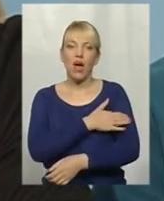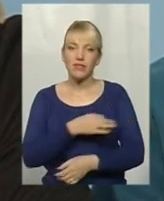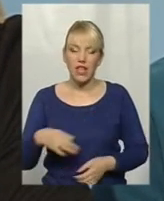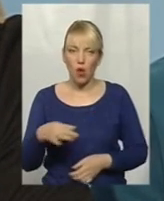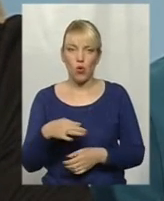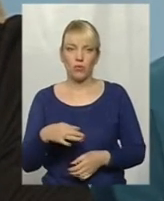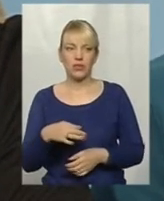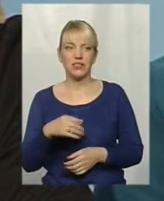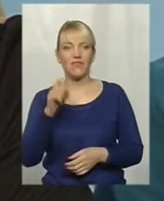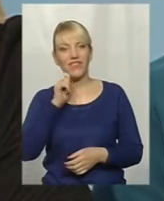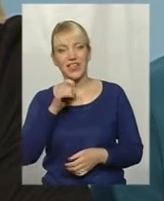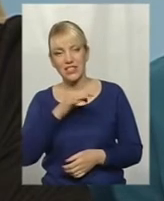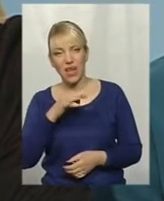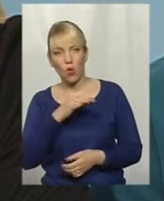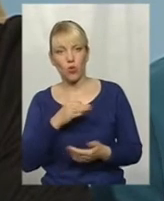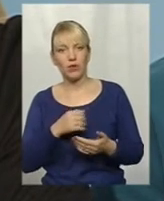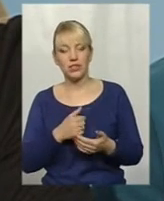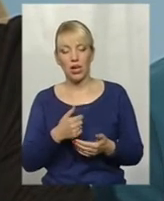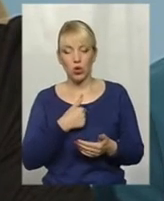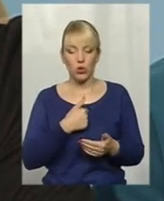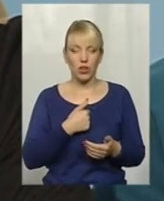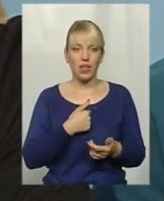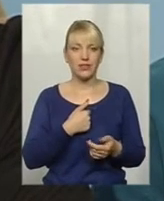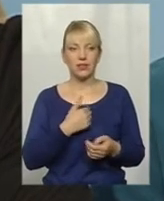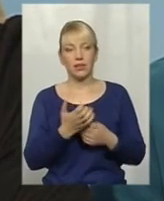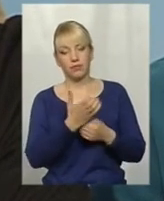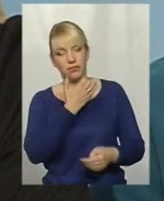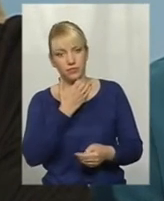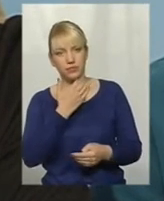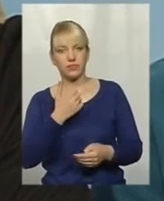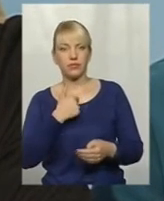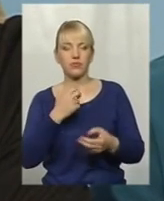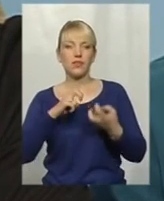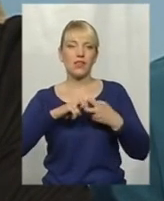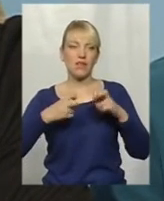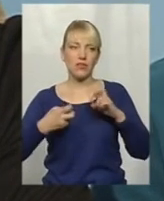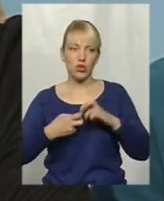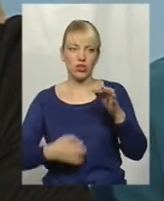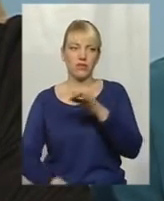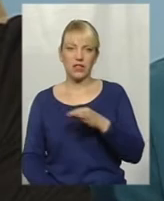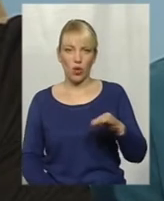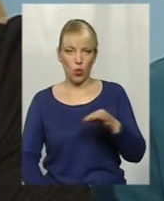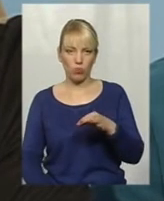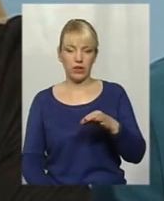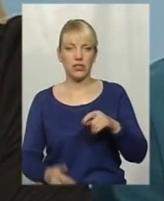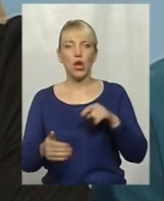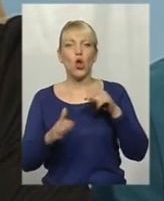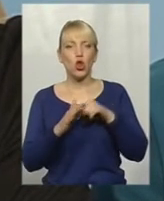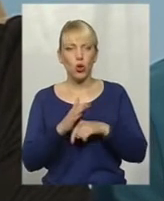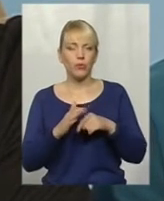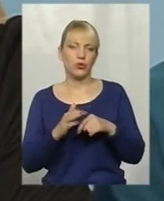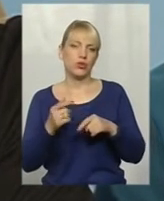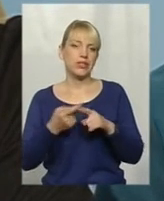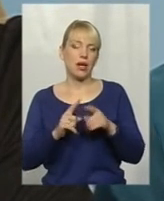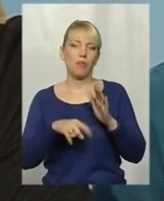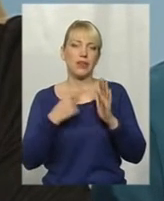Рівненську область, до нас приходили відповідні з Івано-Франківської області. Тобто, я думаю, що це питання